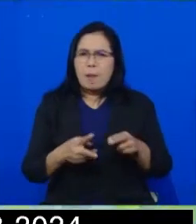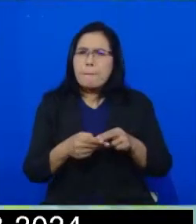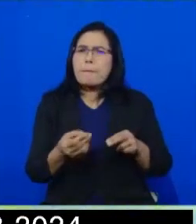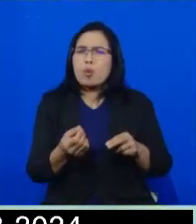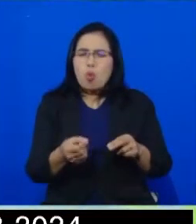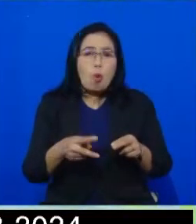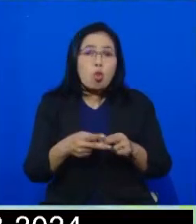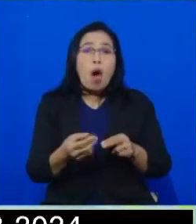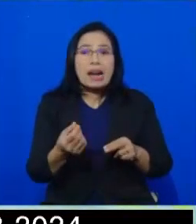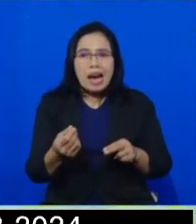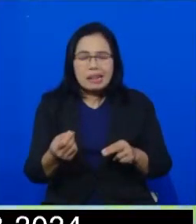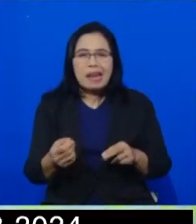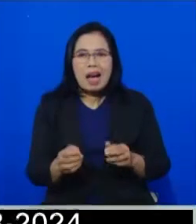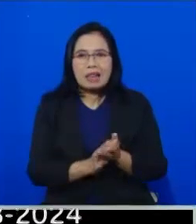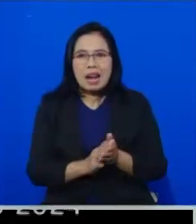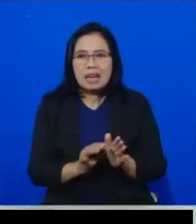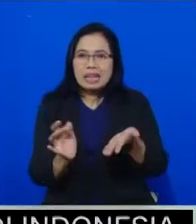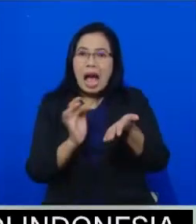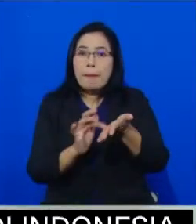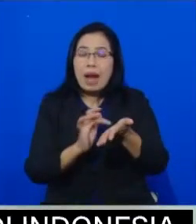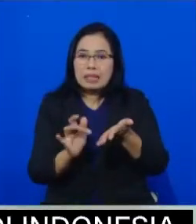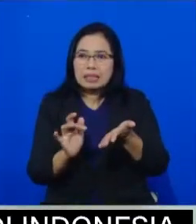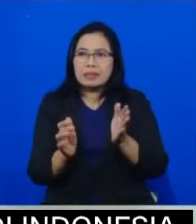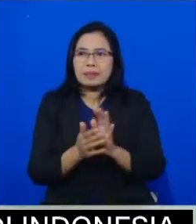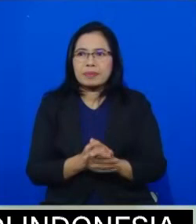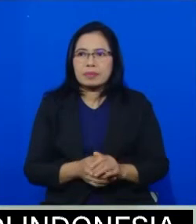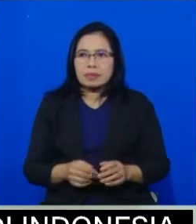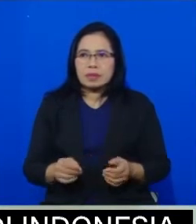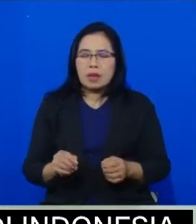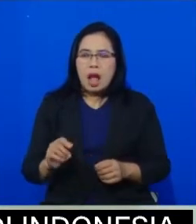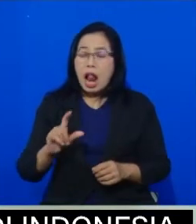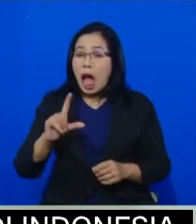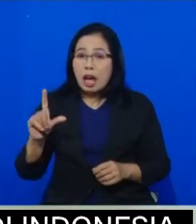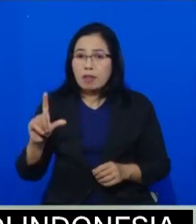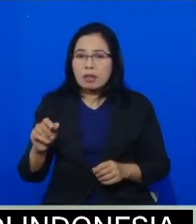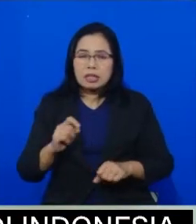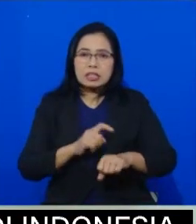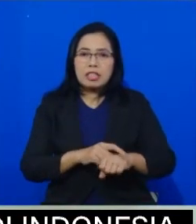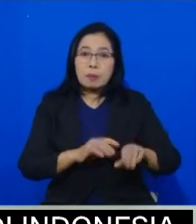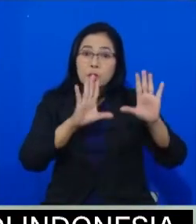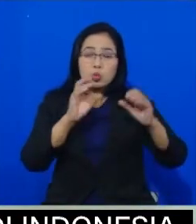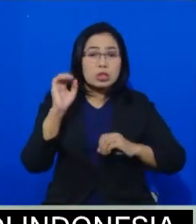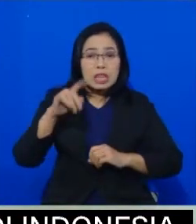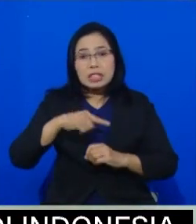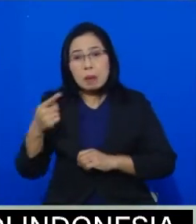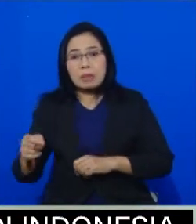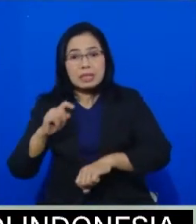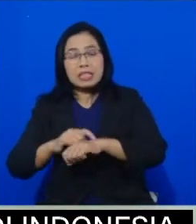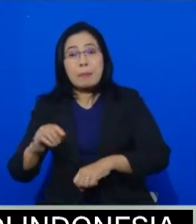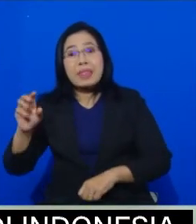aplikasi. Kalau untuk live kita mulai dari jam 10 siang sampai jam 3 sore.